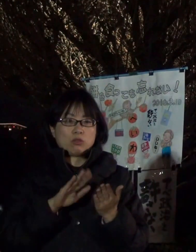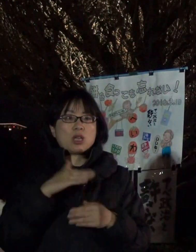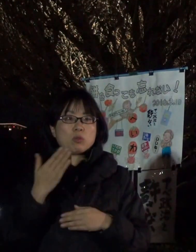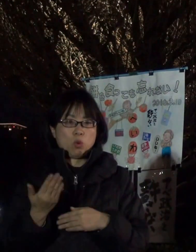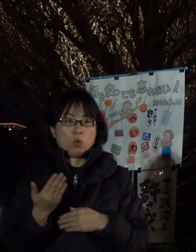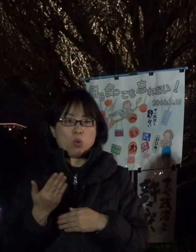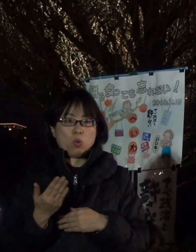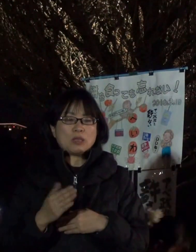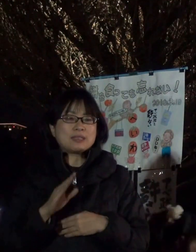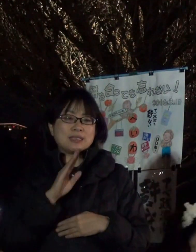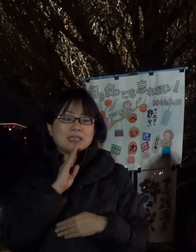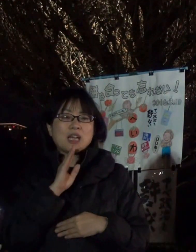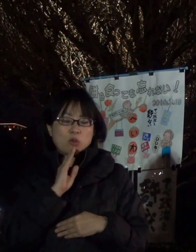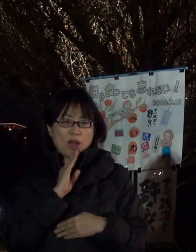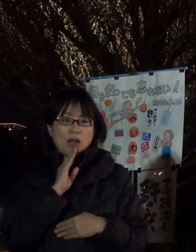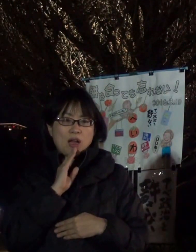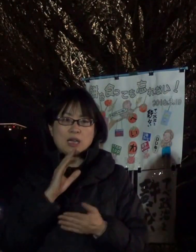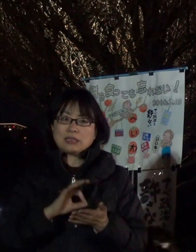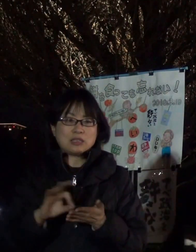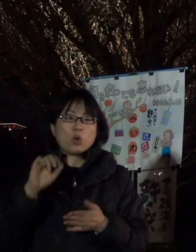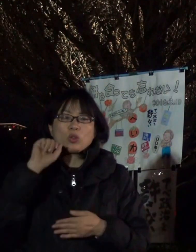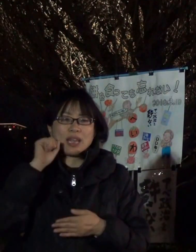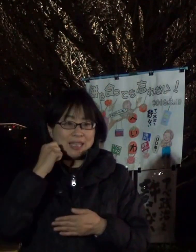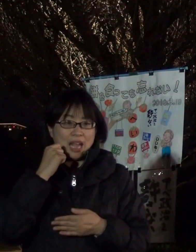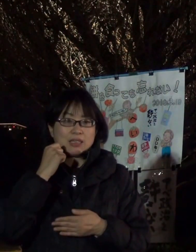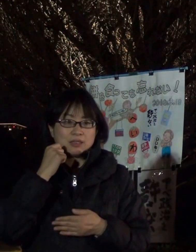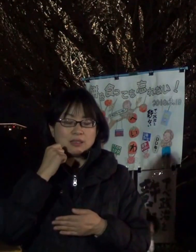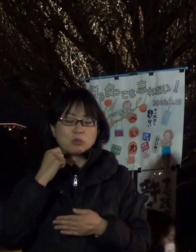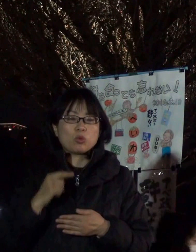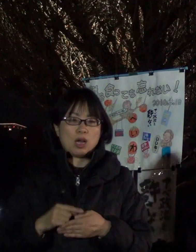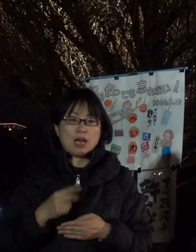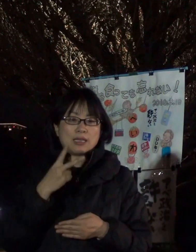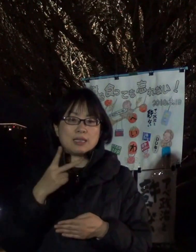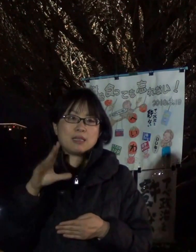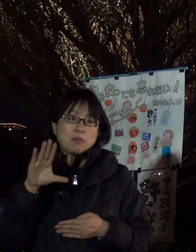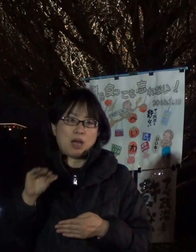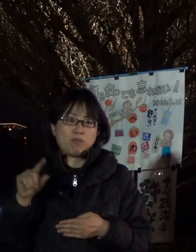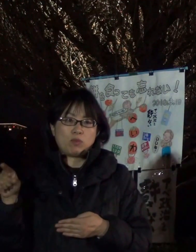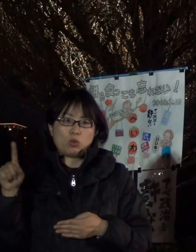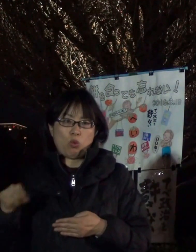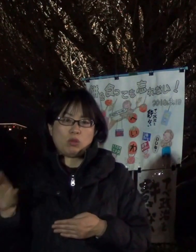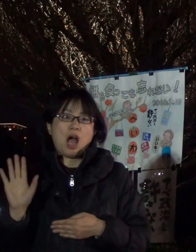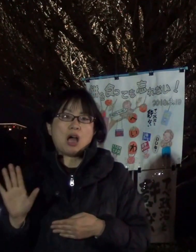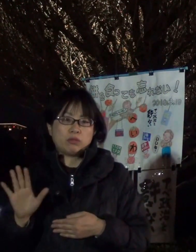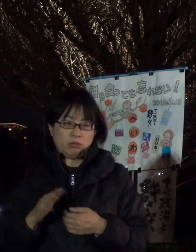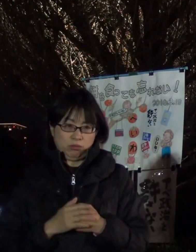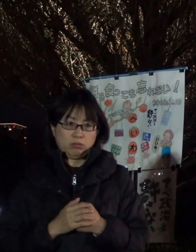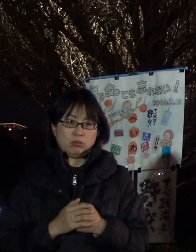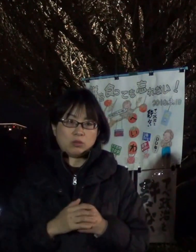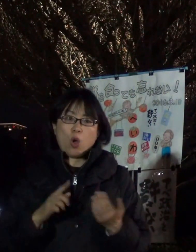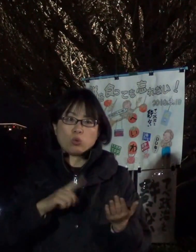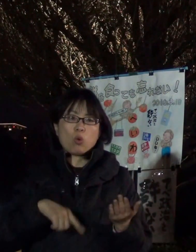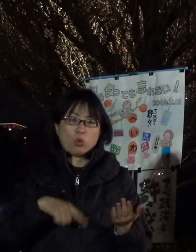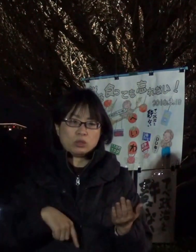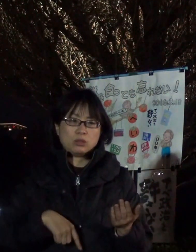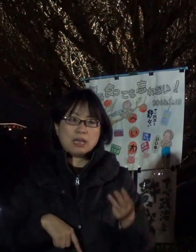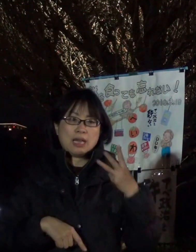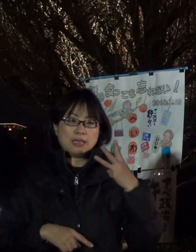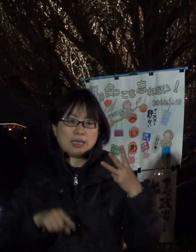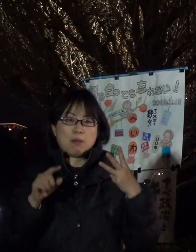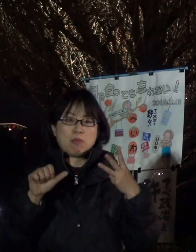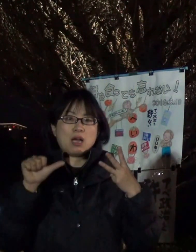2万6000トンあります。ということは残りは約3万5000トン、